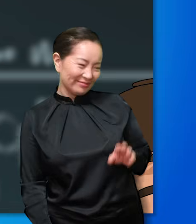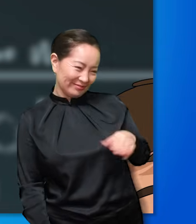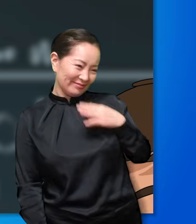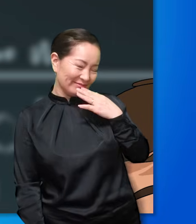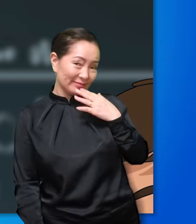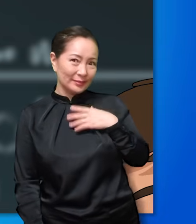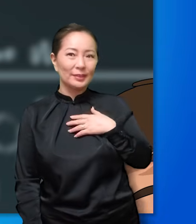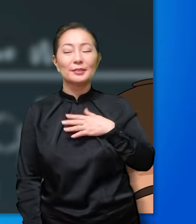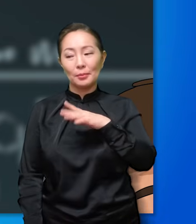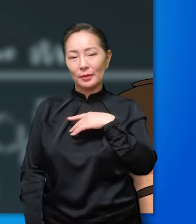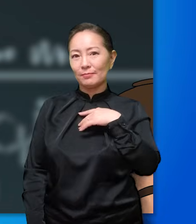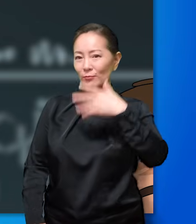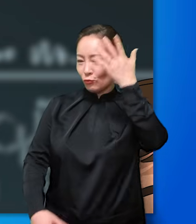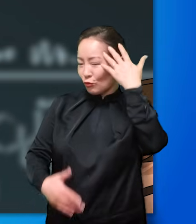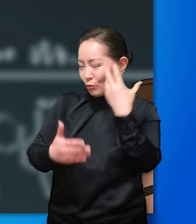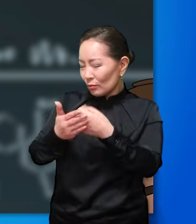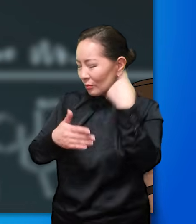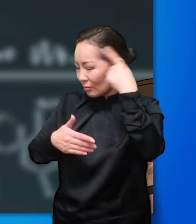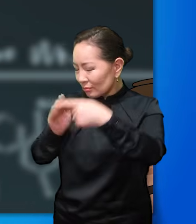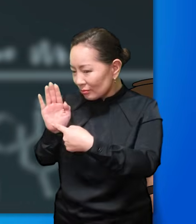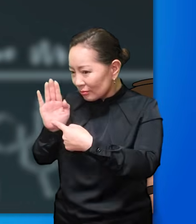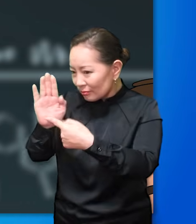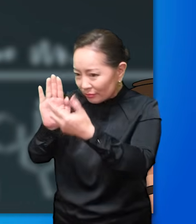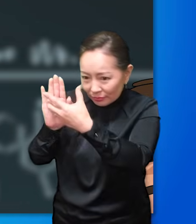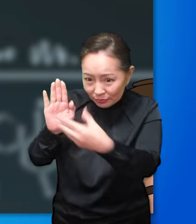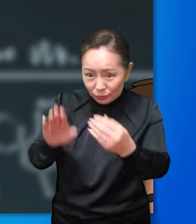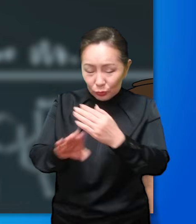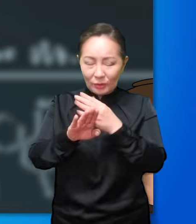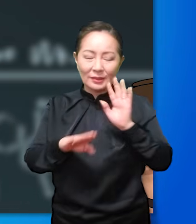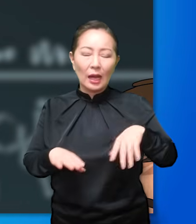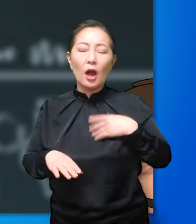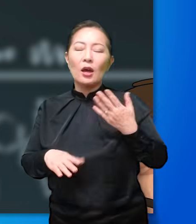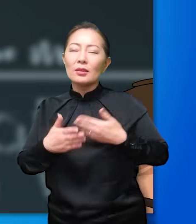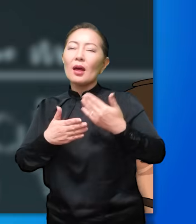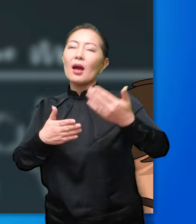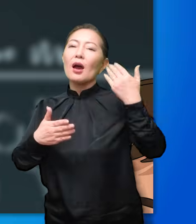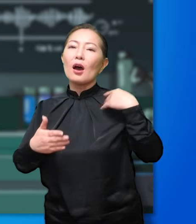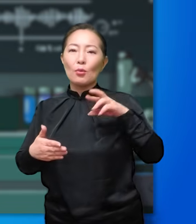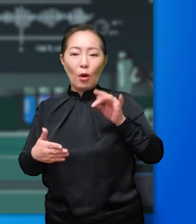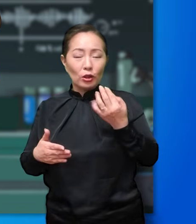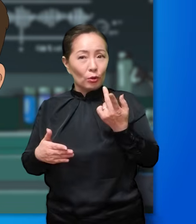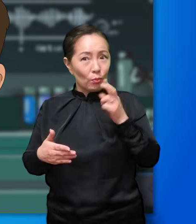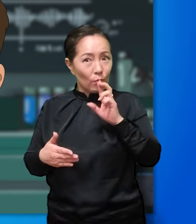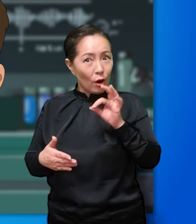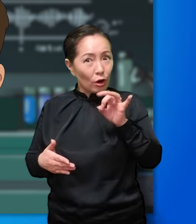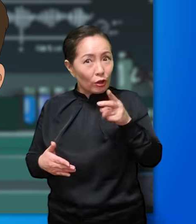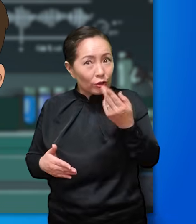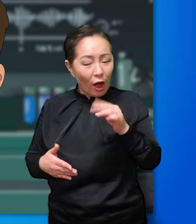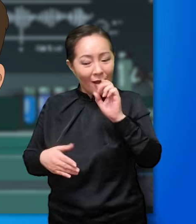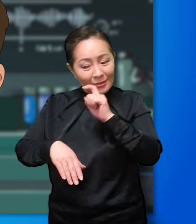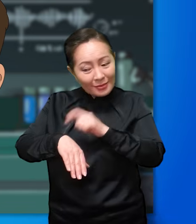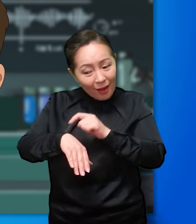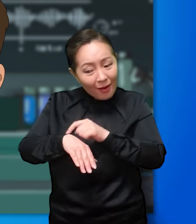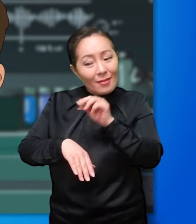боролдоон цагийн бодлын хайрцаган дээр очино доо. Тэгэд миний дүү анх яаж үлгэрээр аялж эхэлснийг хармаар байна. Ваа, тэгээл